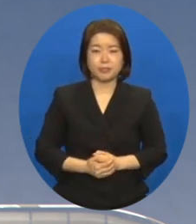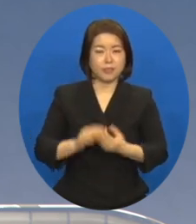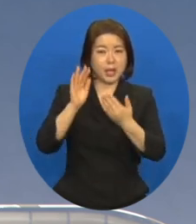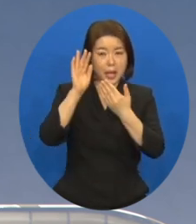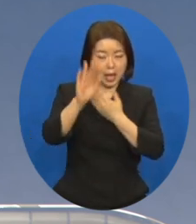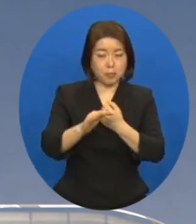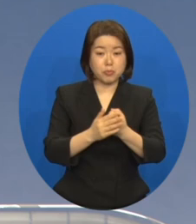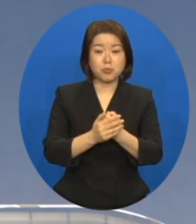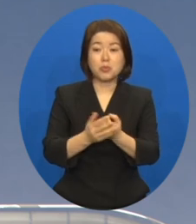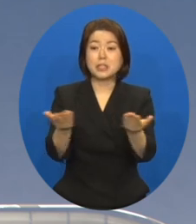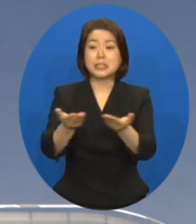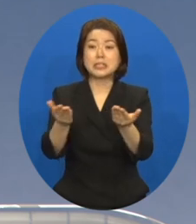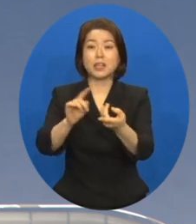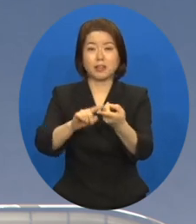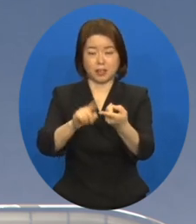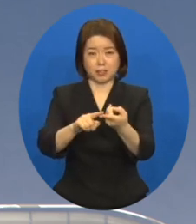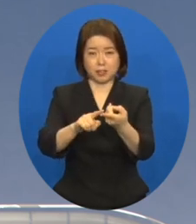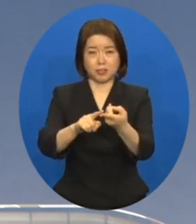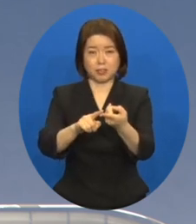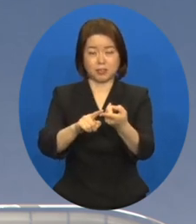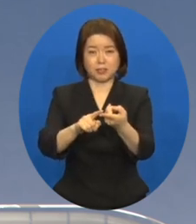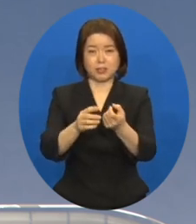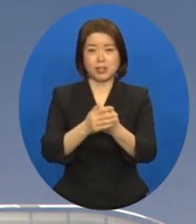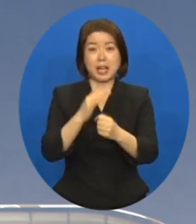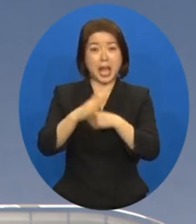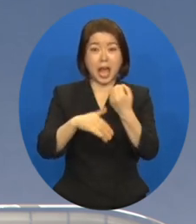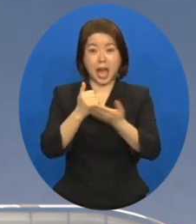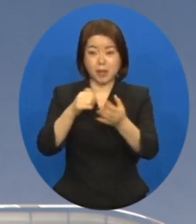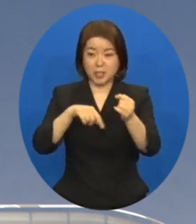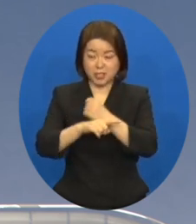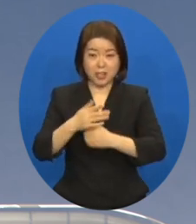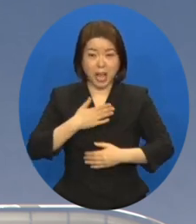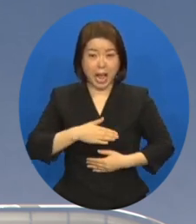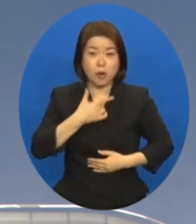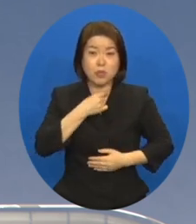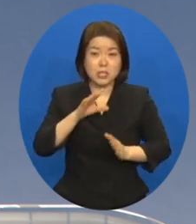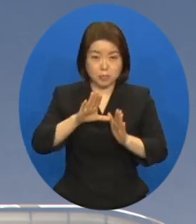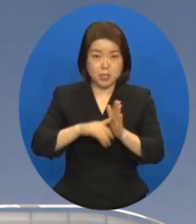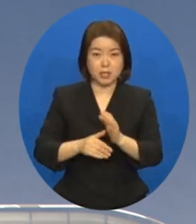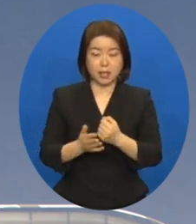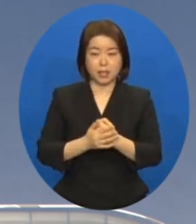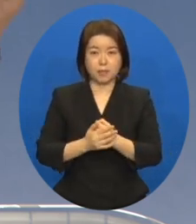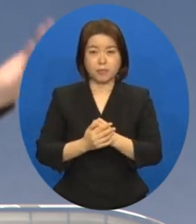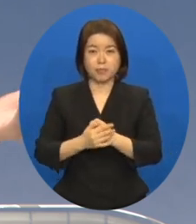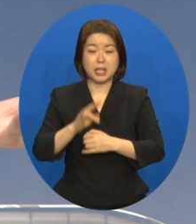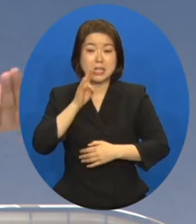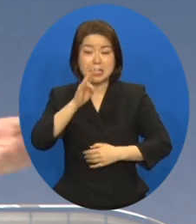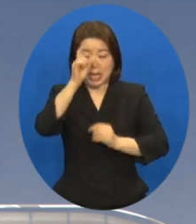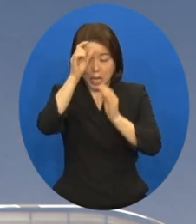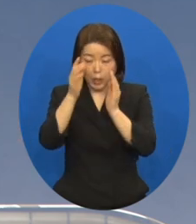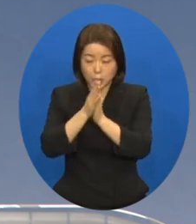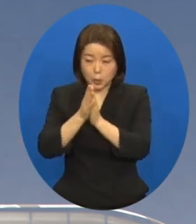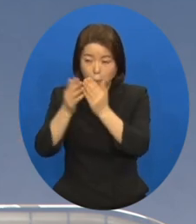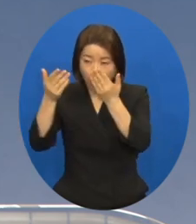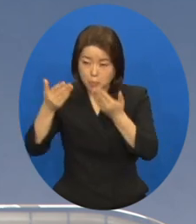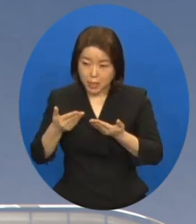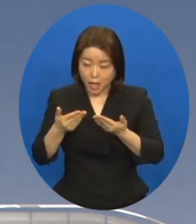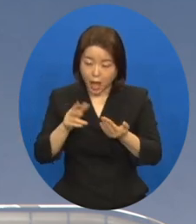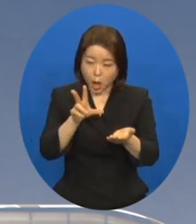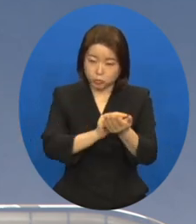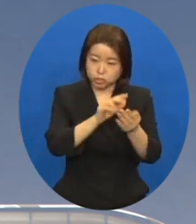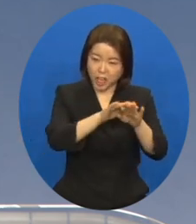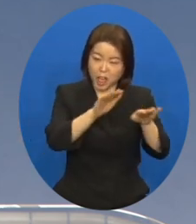앞으로 되어질 미래 일을 하나님의 뜻을 알고 싶을 때 예언 기도를 받아서 문제를 해결하려고